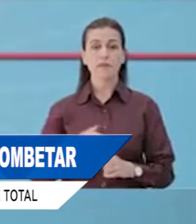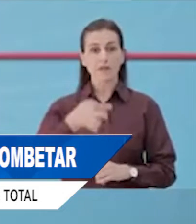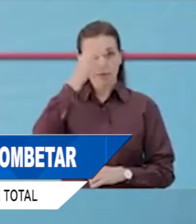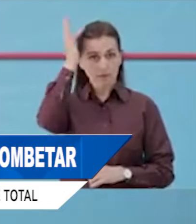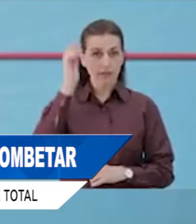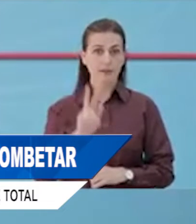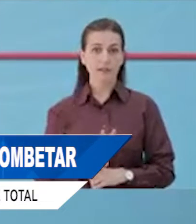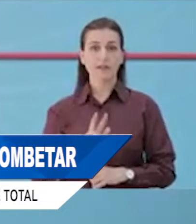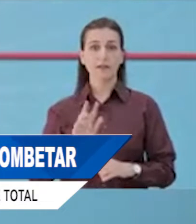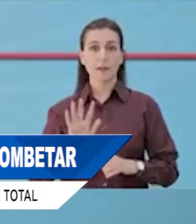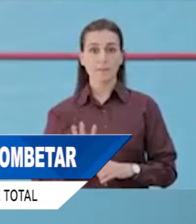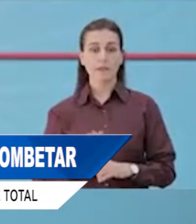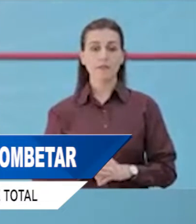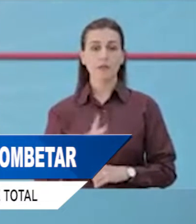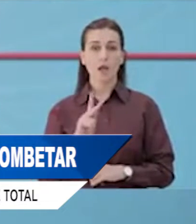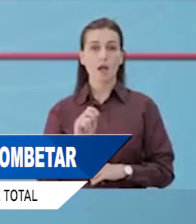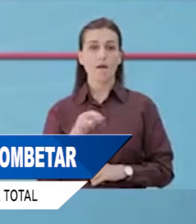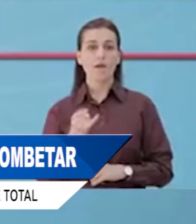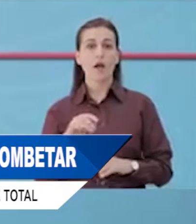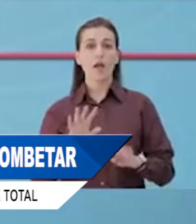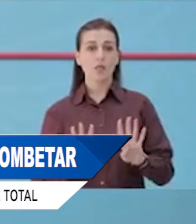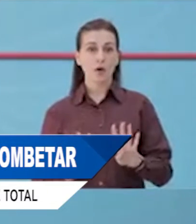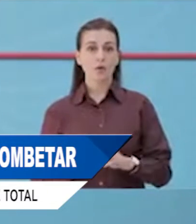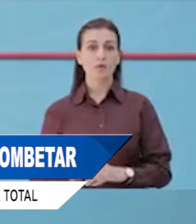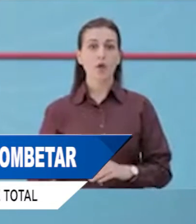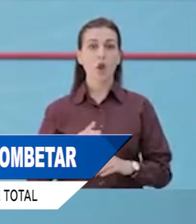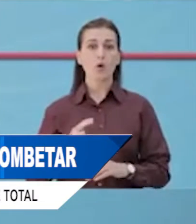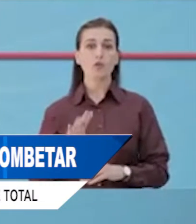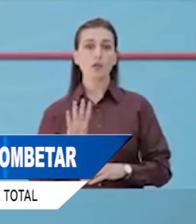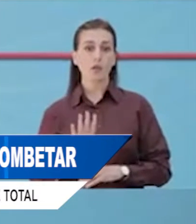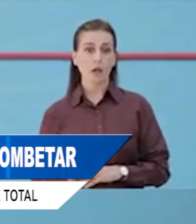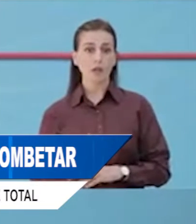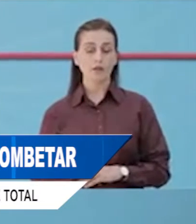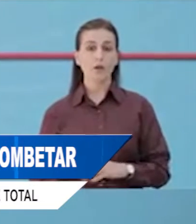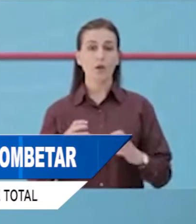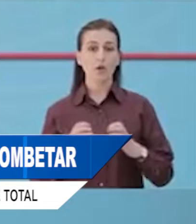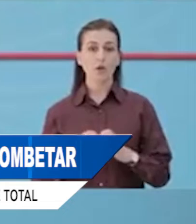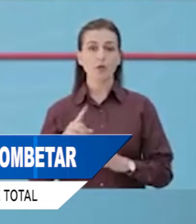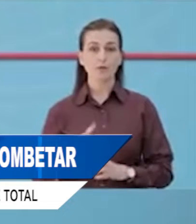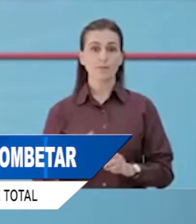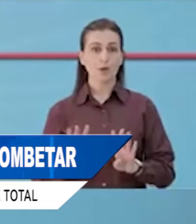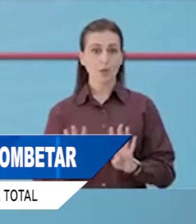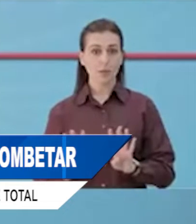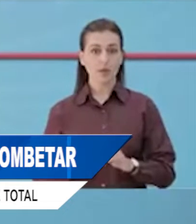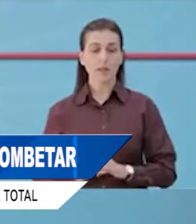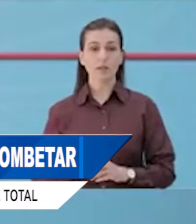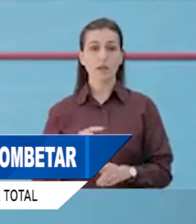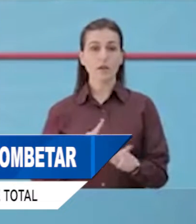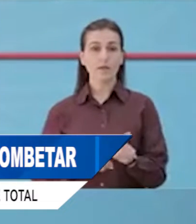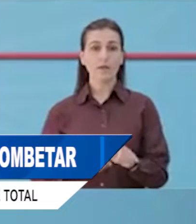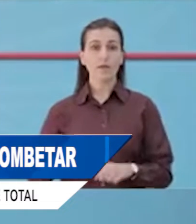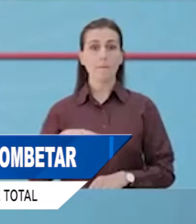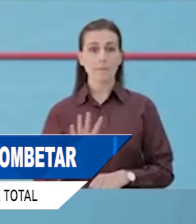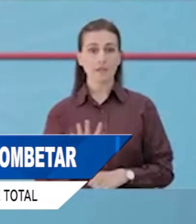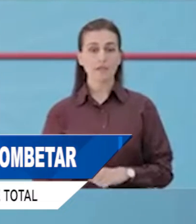Fier 35, Kavaj 9, Rogozhin 4, Korç 19 raste, Vlor